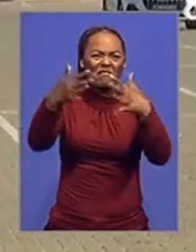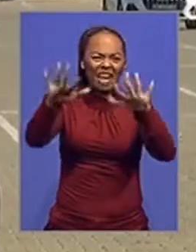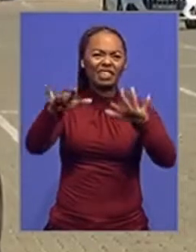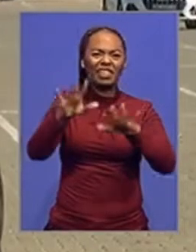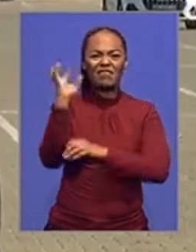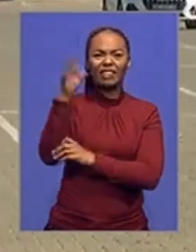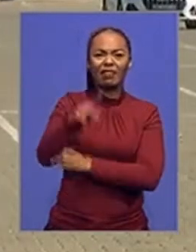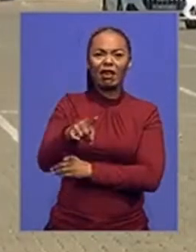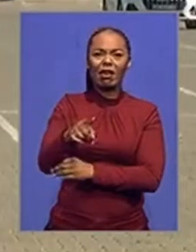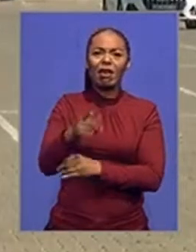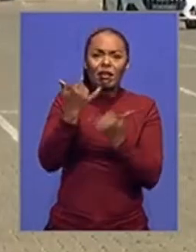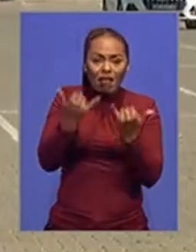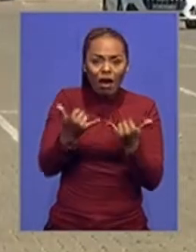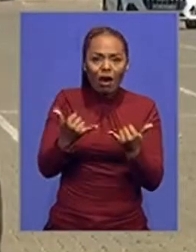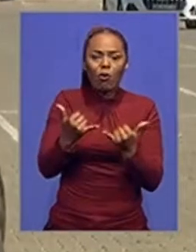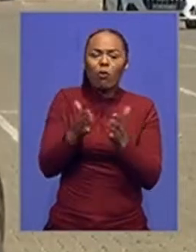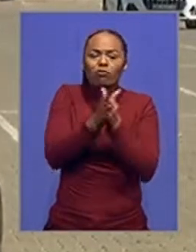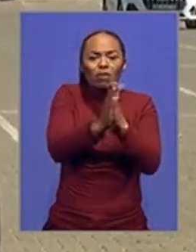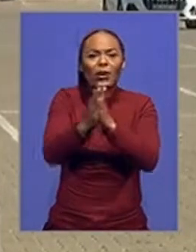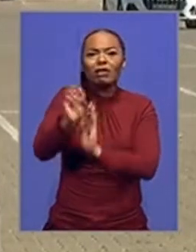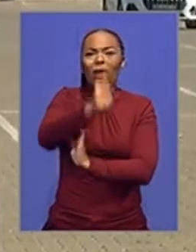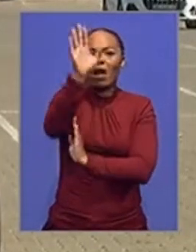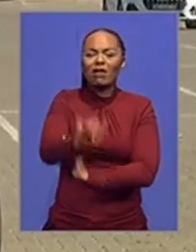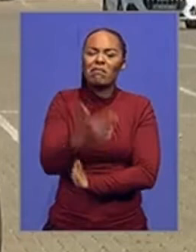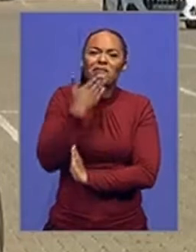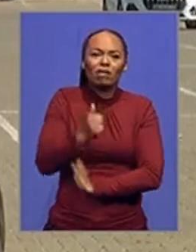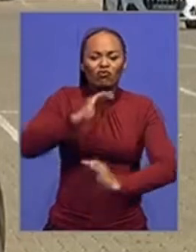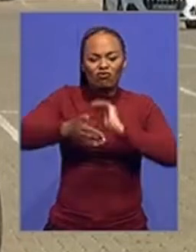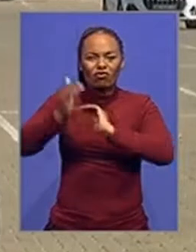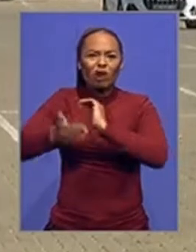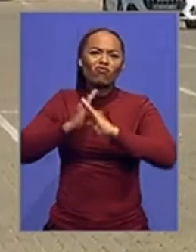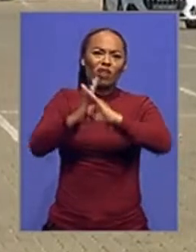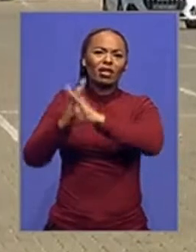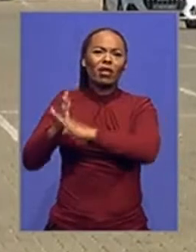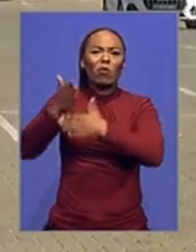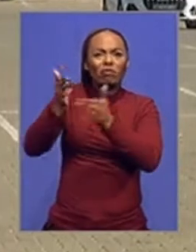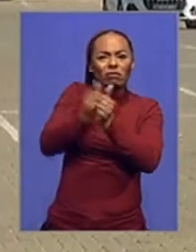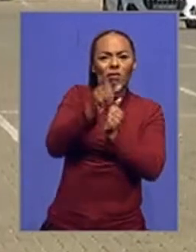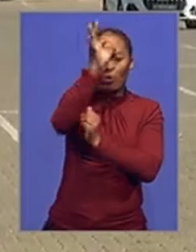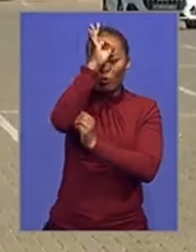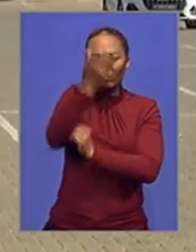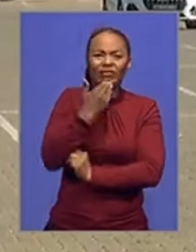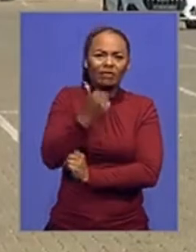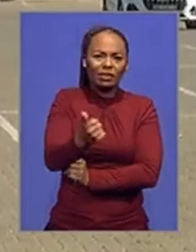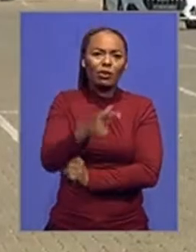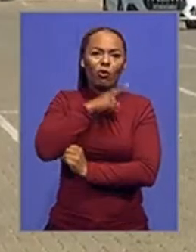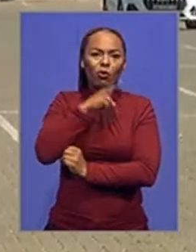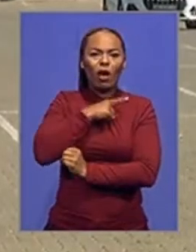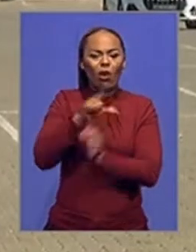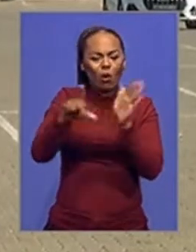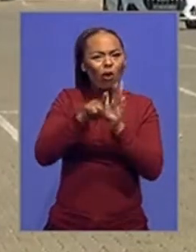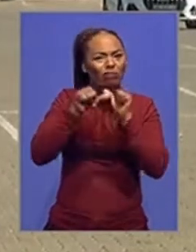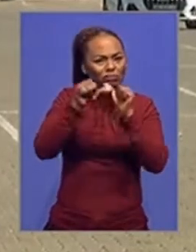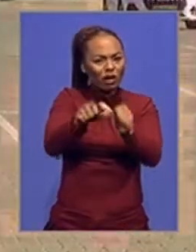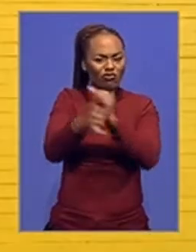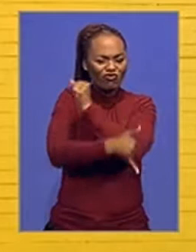South African mo ba leng teng ba thibele ka hohle bana le bona ba sebedisana le molao hore molao o dule o le teng ka hara